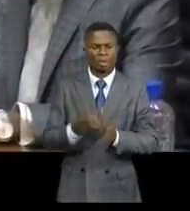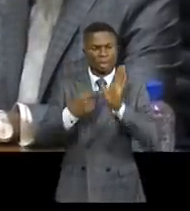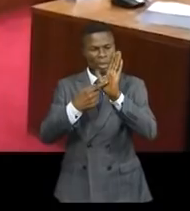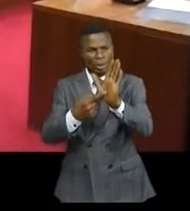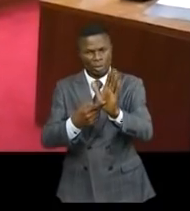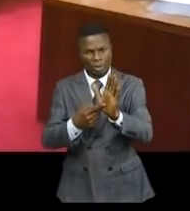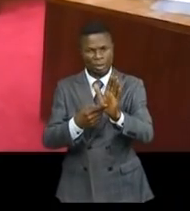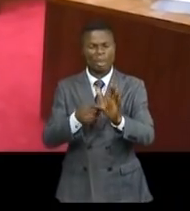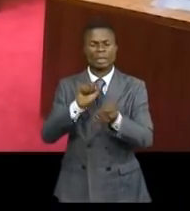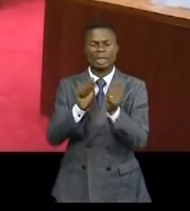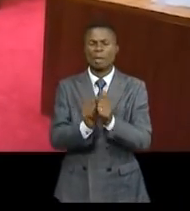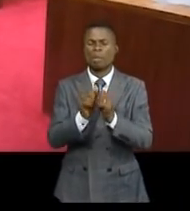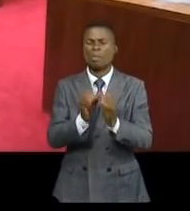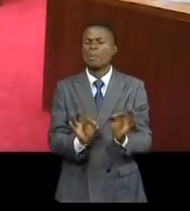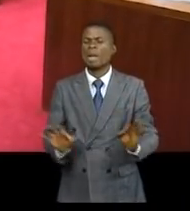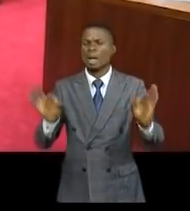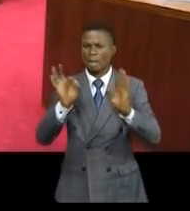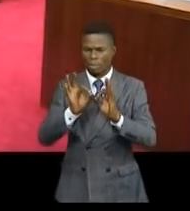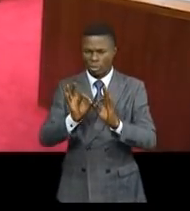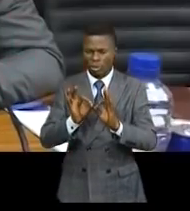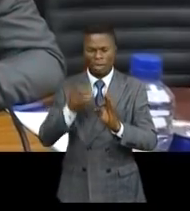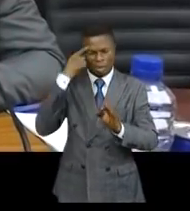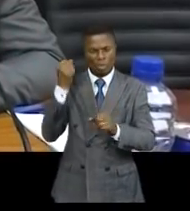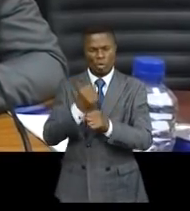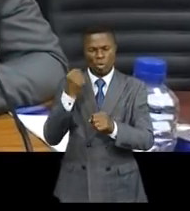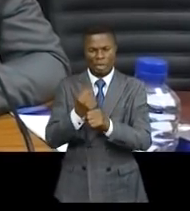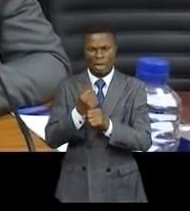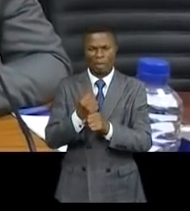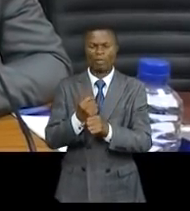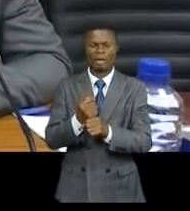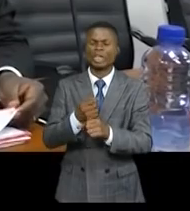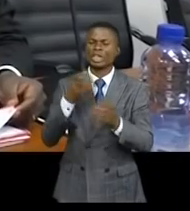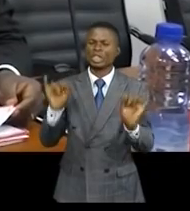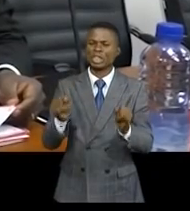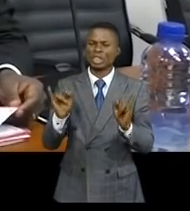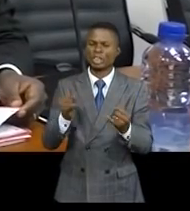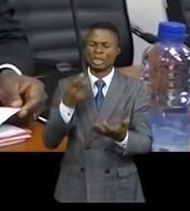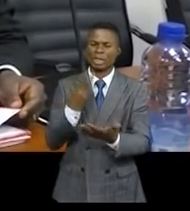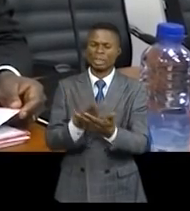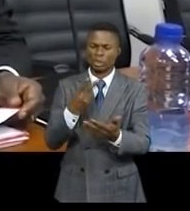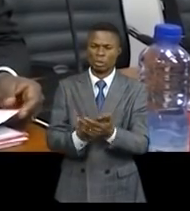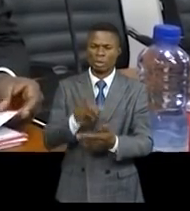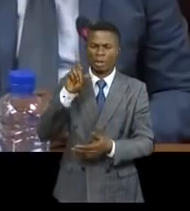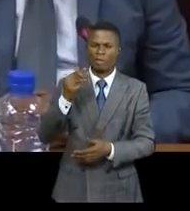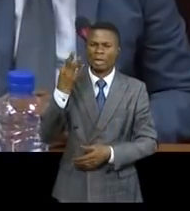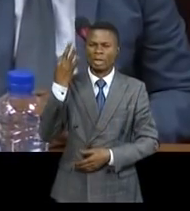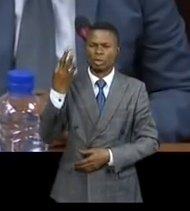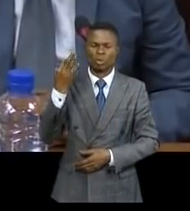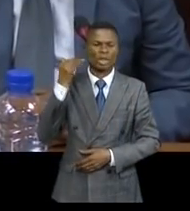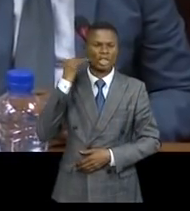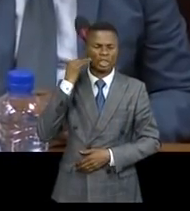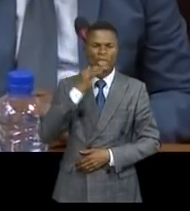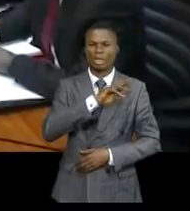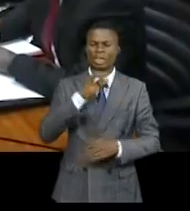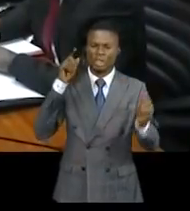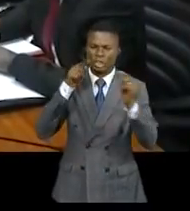les urgences de la délégation congolaise relatives à la participation à ces messes sportives prévues du 23 juillet au 8 août